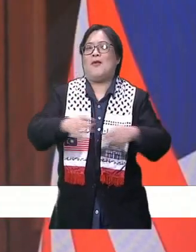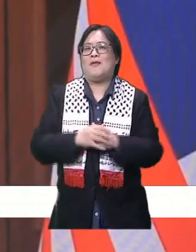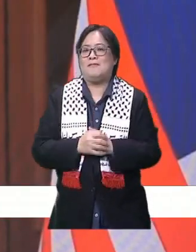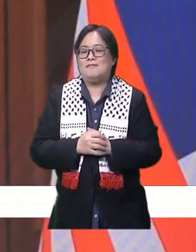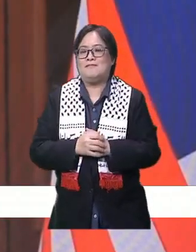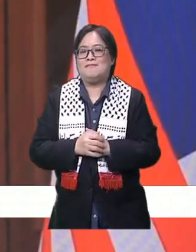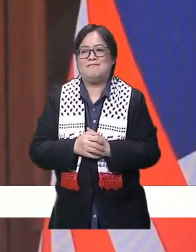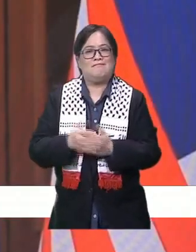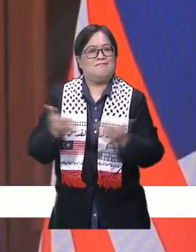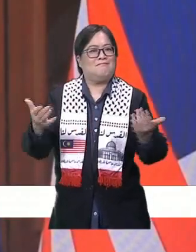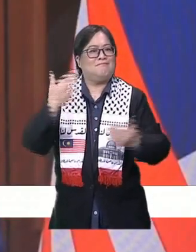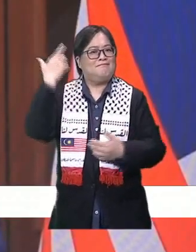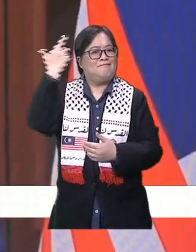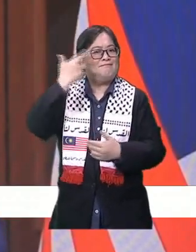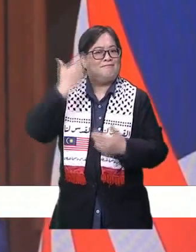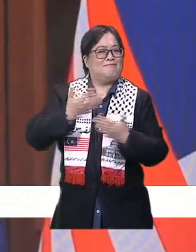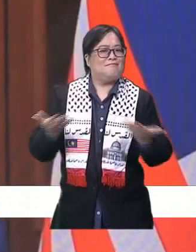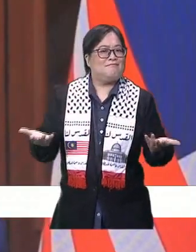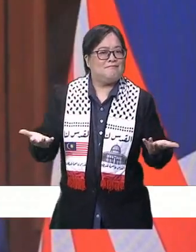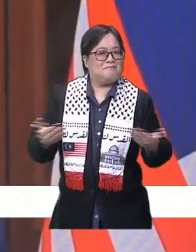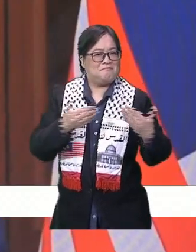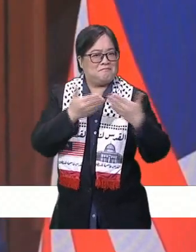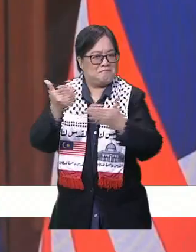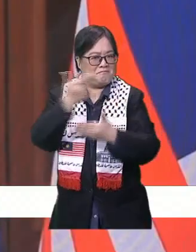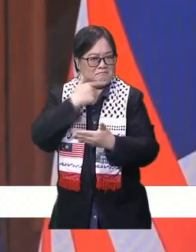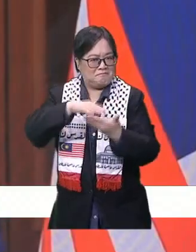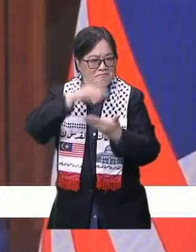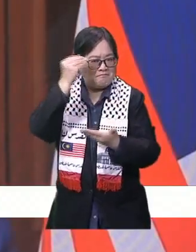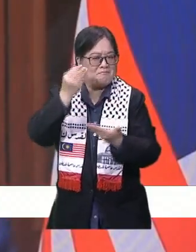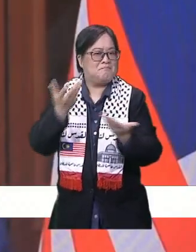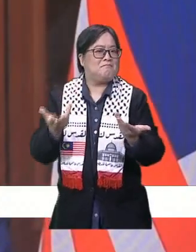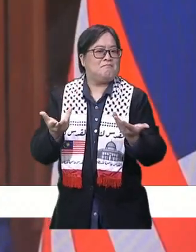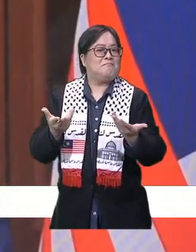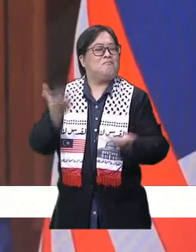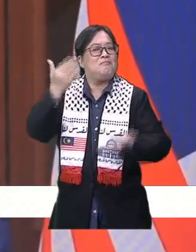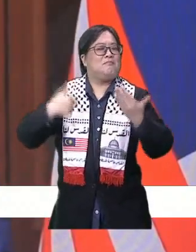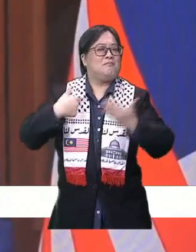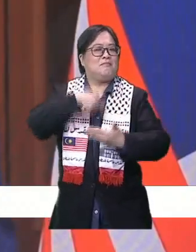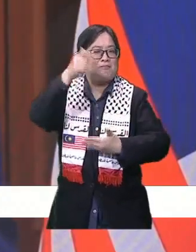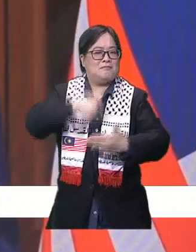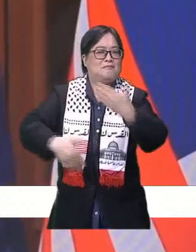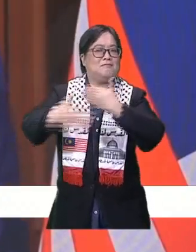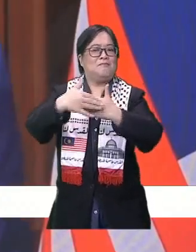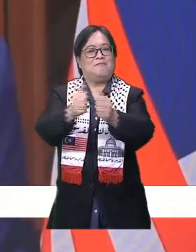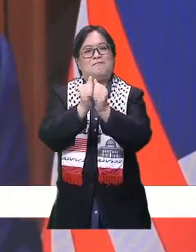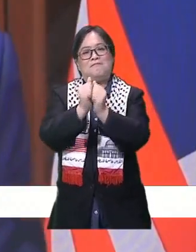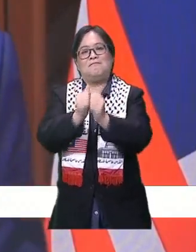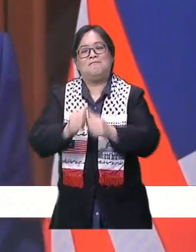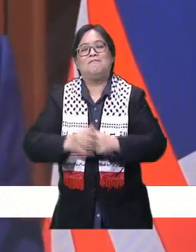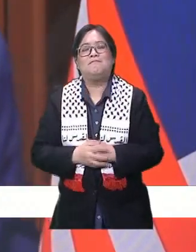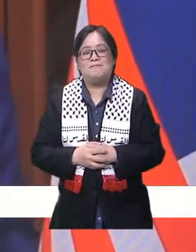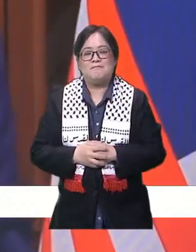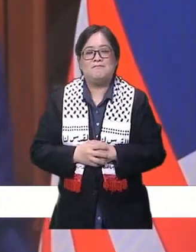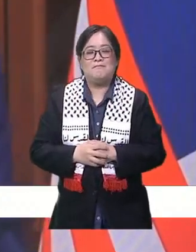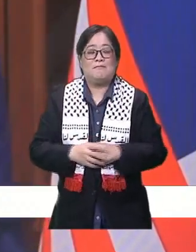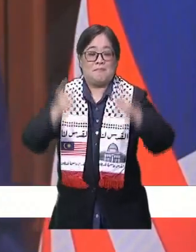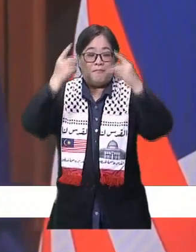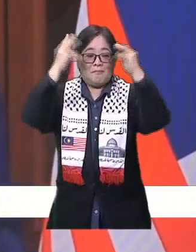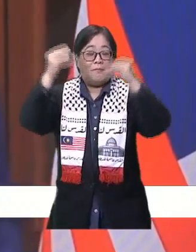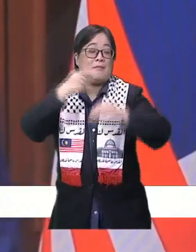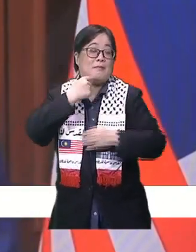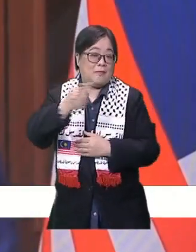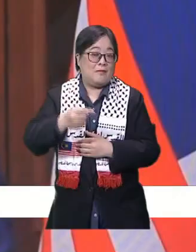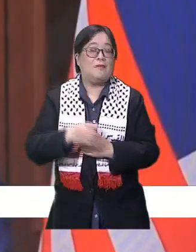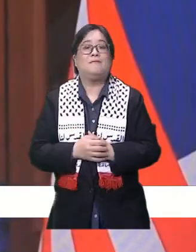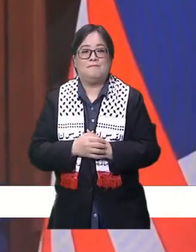sebab mengapa tidak mungkin kita bangkit dan bernafas semula. Perdana Menteri berkata